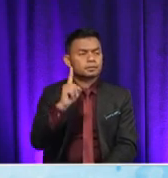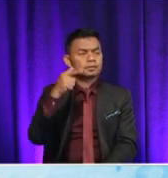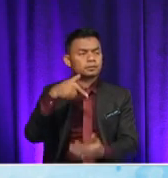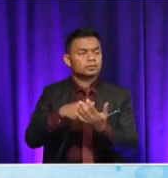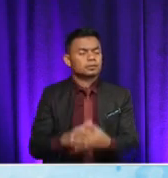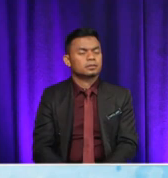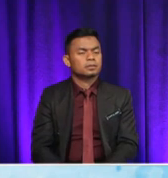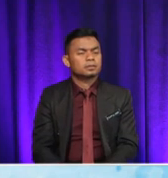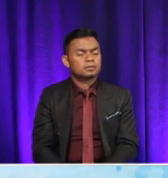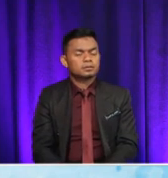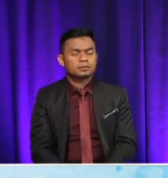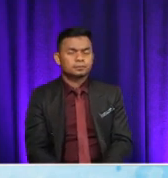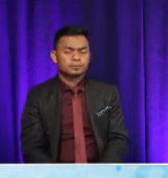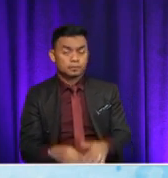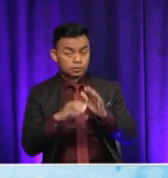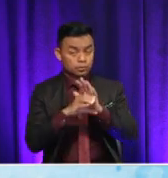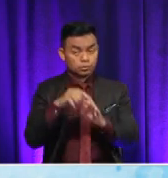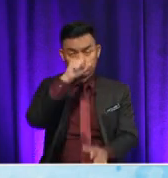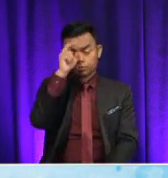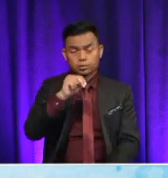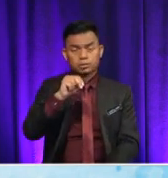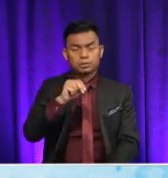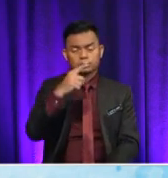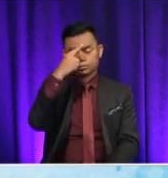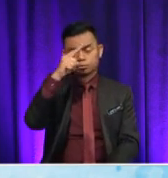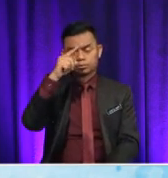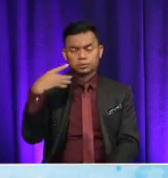Oke ini contoh soal lain yang label-label